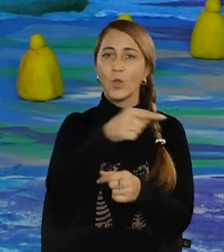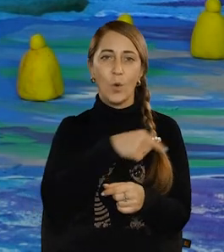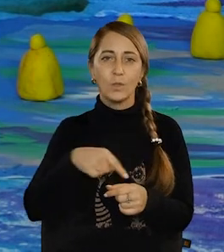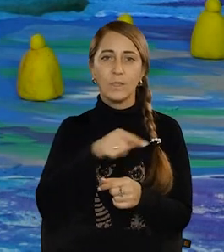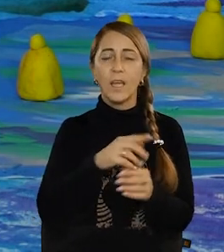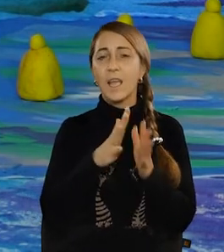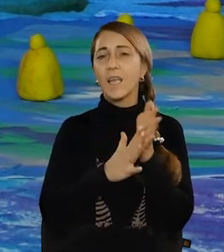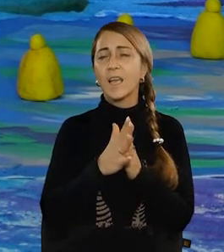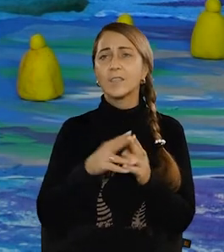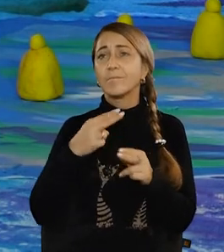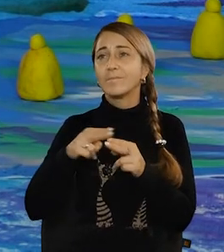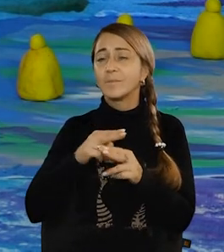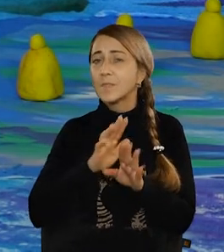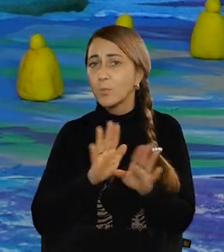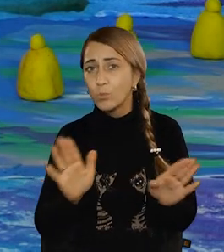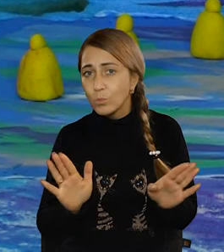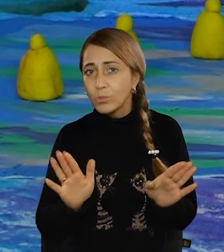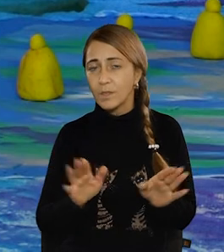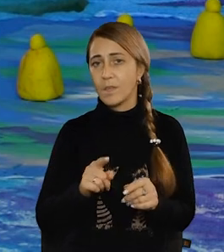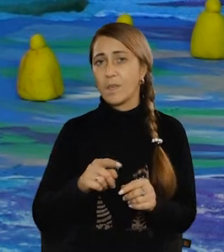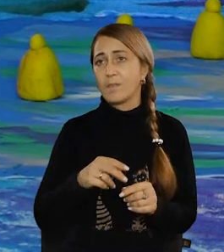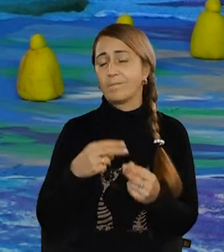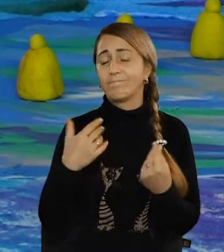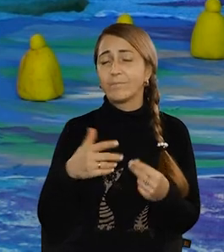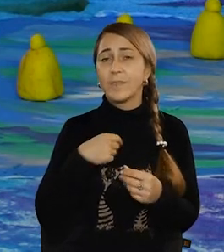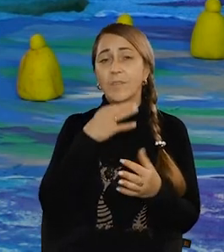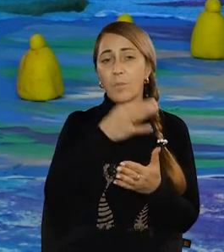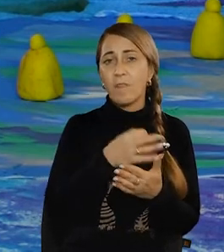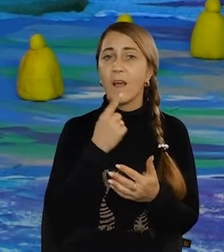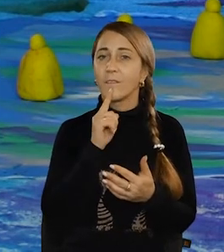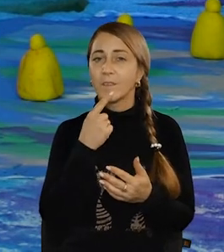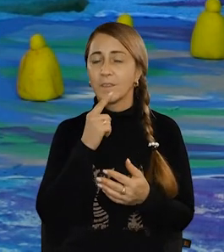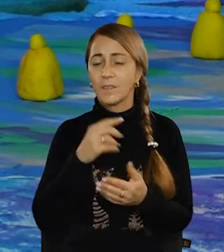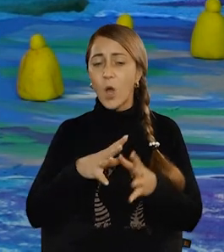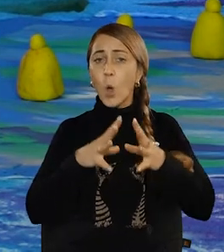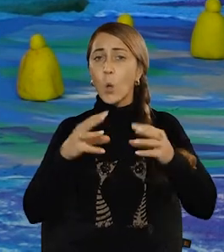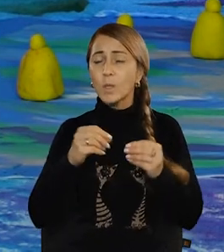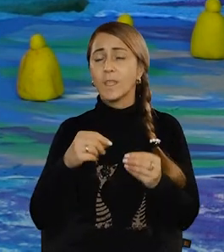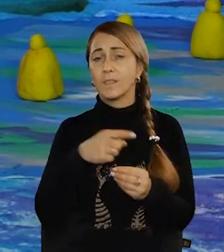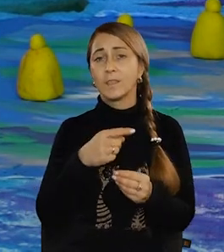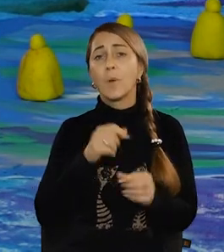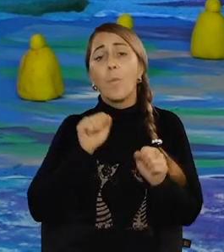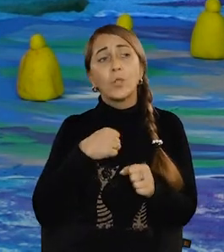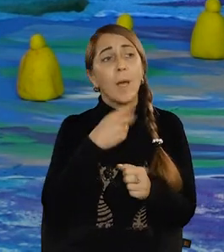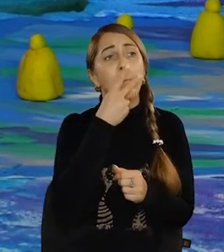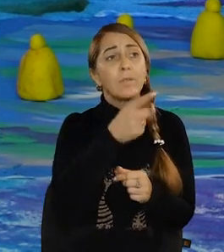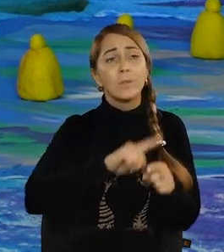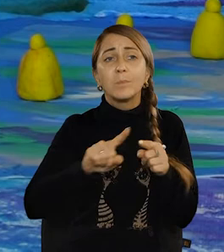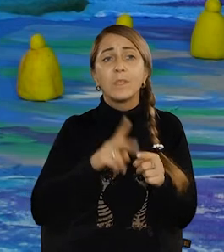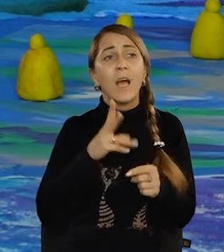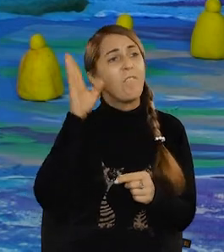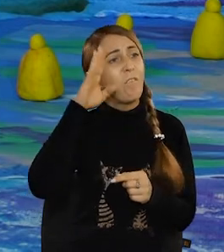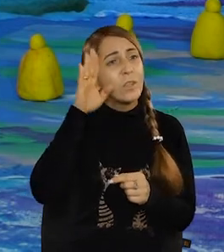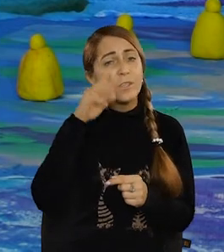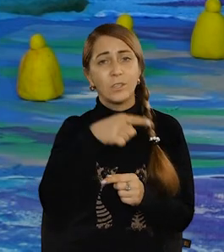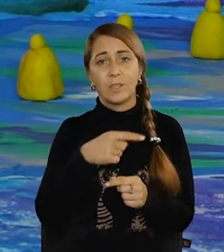лісу не зашкодимо. Так, давай тут, відповіла Мармеладка. Круасанчику, а можна я швиденько подивлюсь, як там водичка,